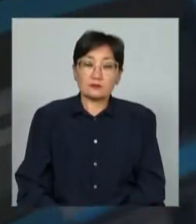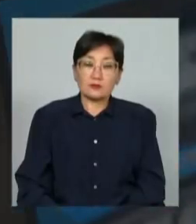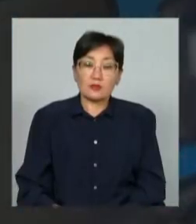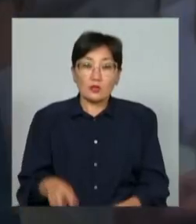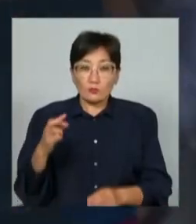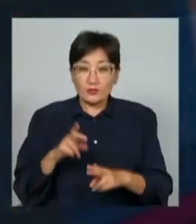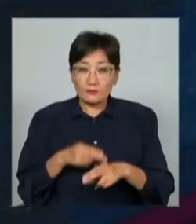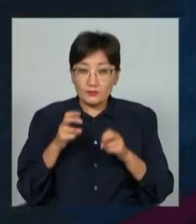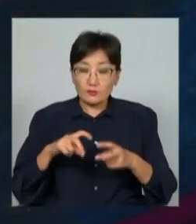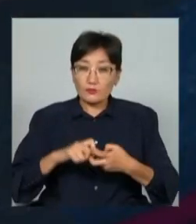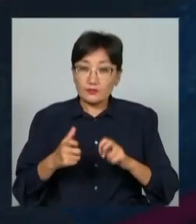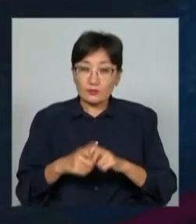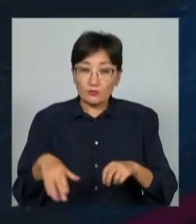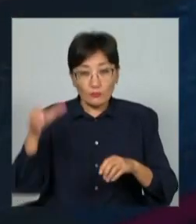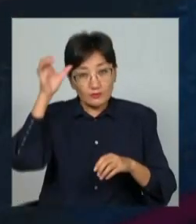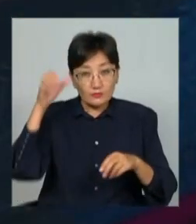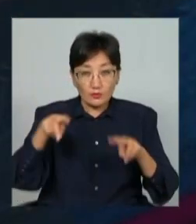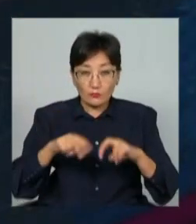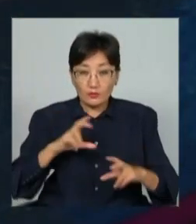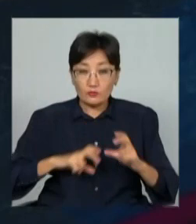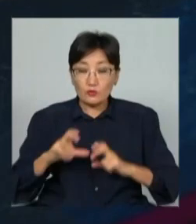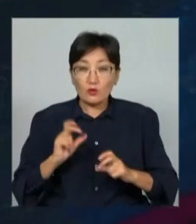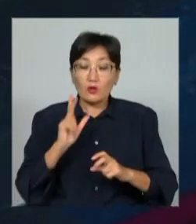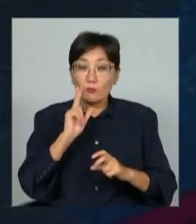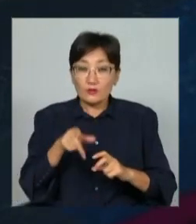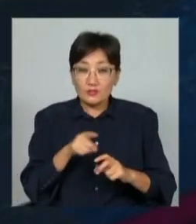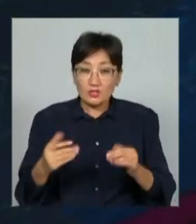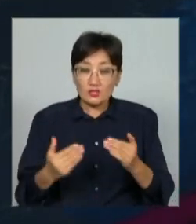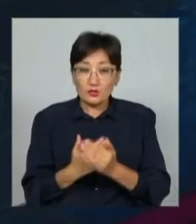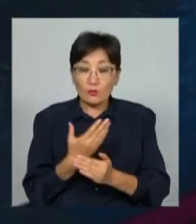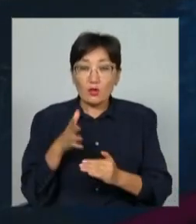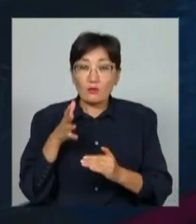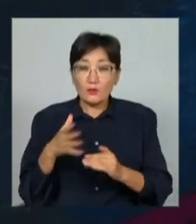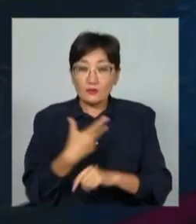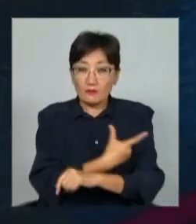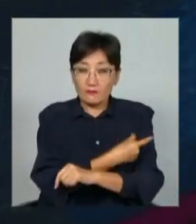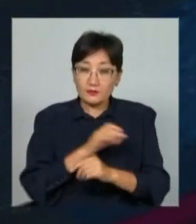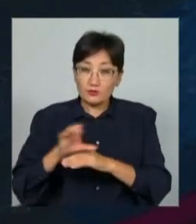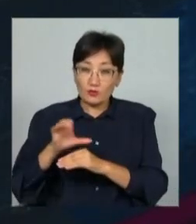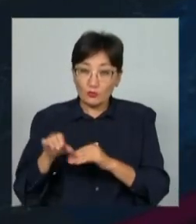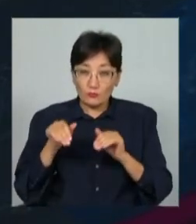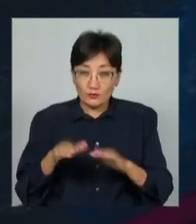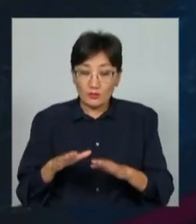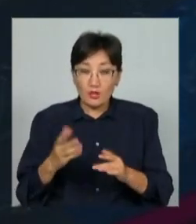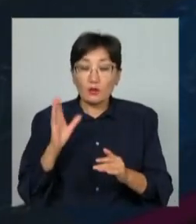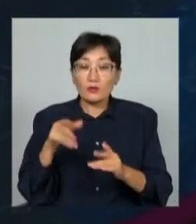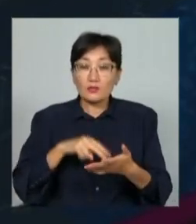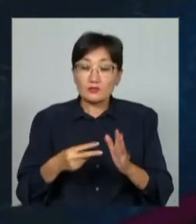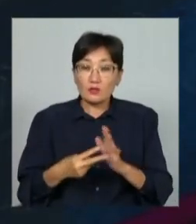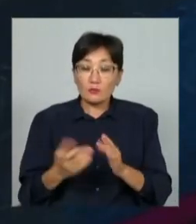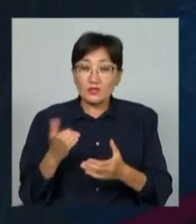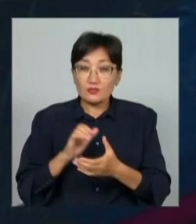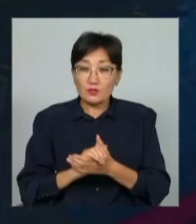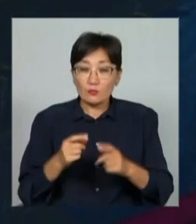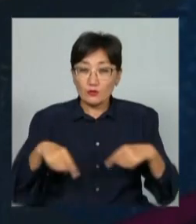Биологиялық қауіпсіздік проблемаларының ғылыми зерттеу институты алдағы 3 жылда жаңадан 5 вакцина өндіріп шығармақ. Алдағы жоспарлаған,